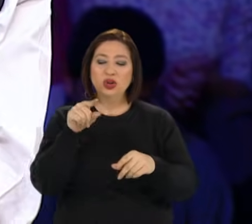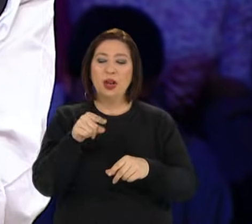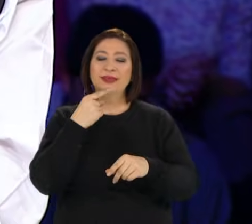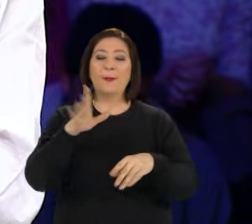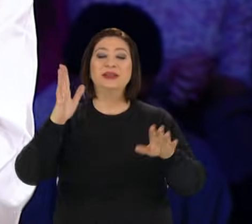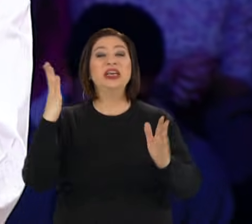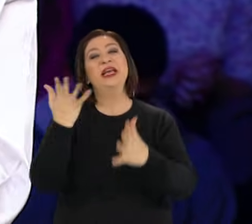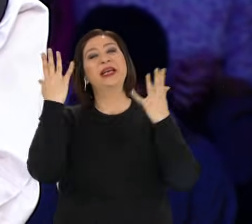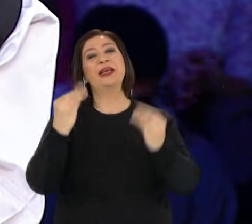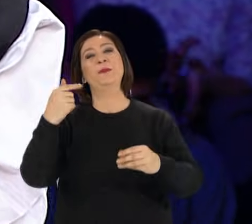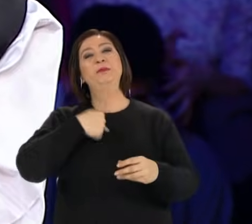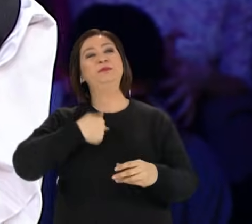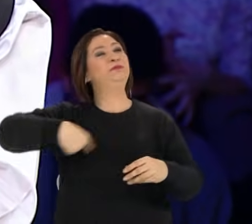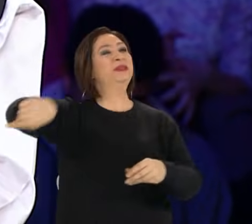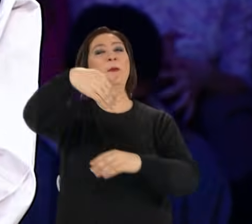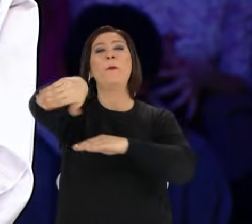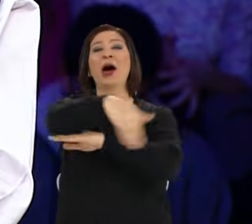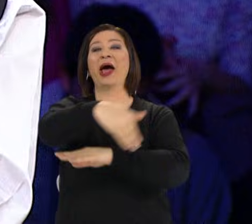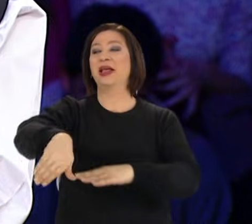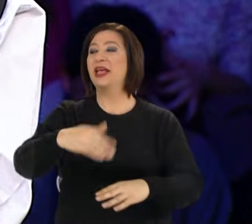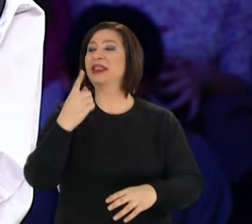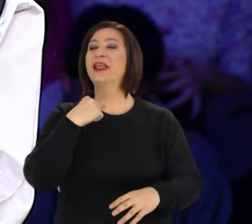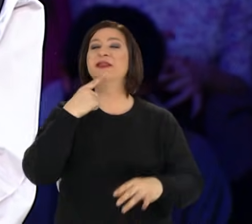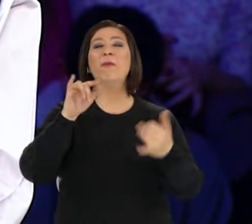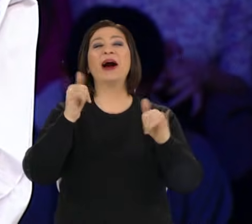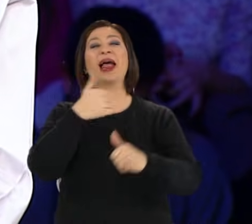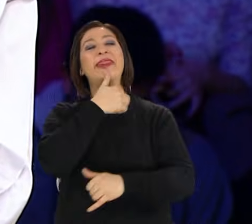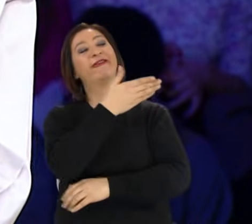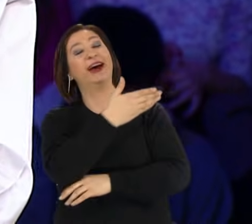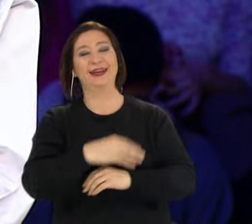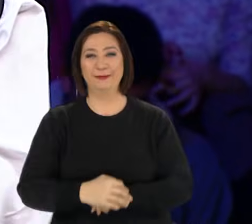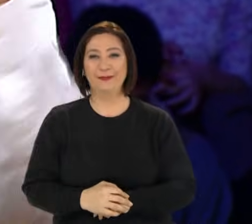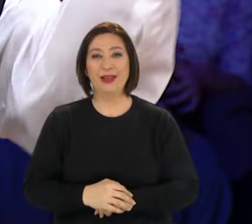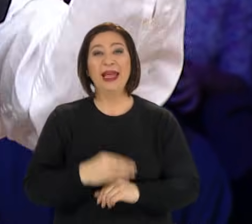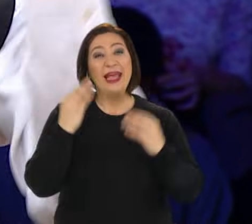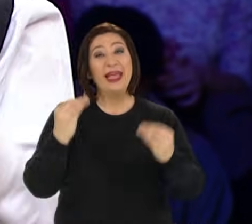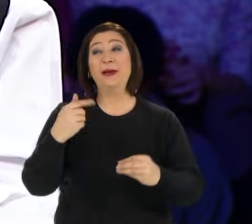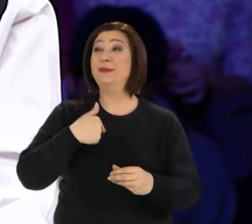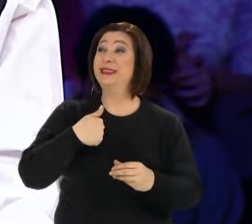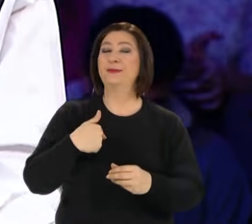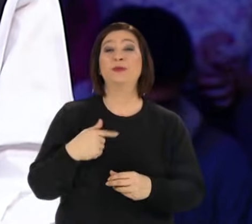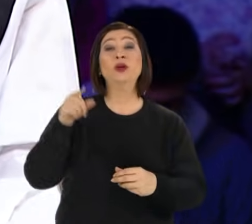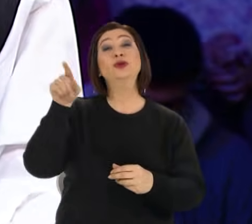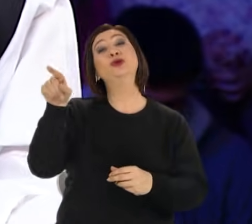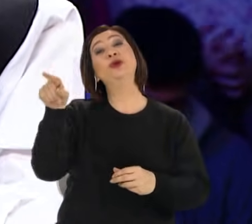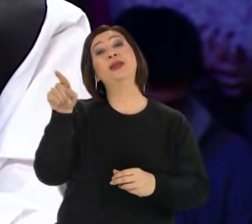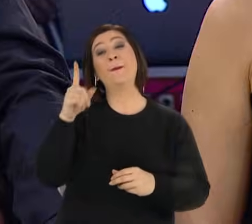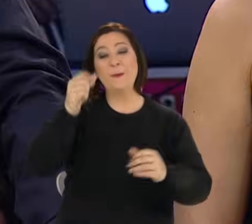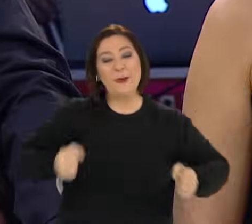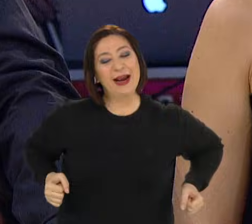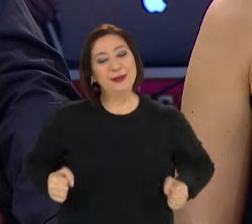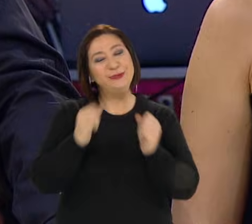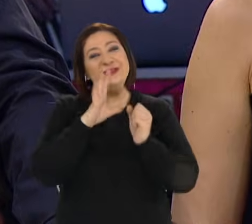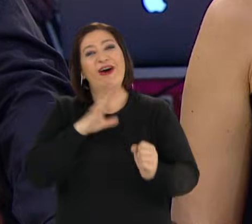demez. Ulan iyi ki bizim mahalledeki tatlı bakkal adam var. Ondan sonra iyi ki bizim şurada bir parkımız